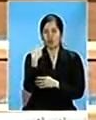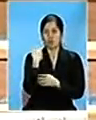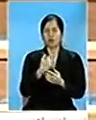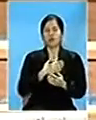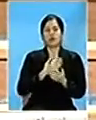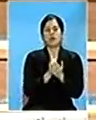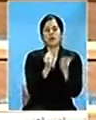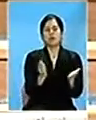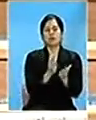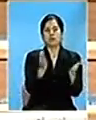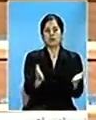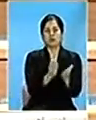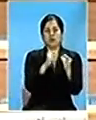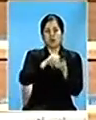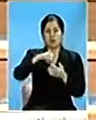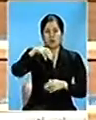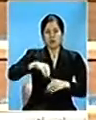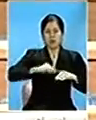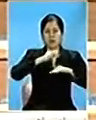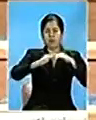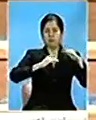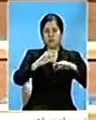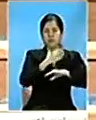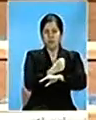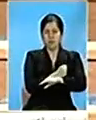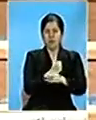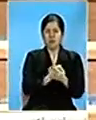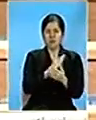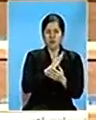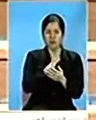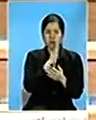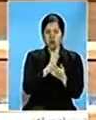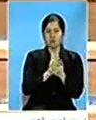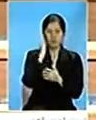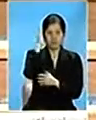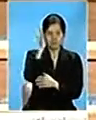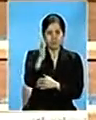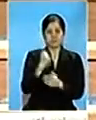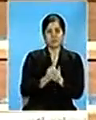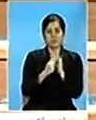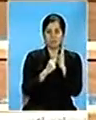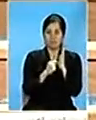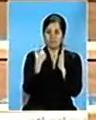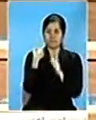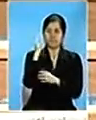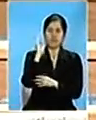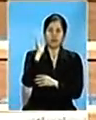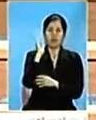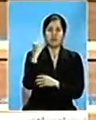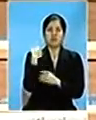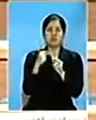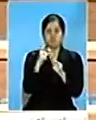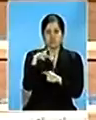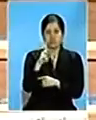รายงานของสภาผู้แทนการเมืองและหวังอย่างยิ่งว่าในปีงบประมาณต่อไปท่านควรจะนำเสนอรายงานที่มีประโยชน์เช่น